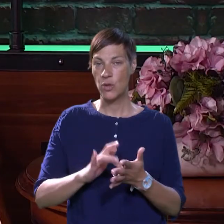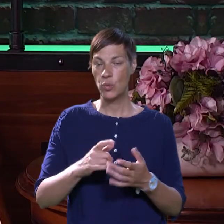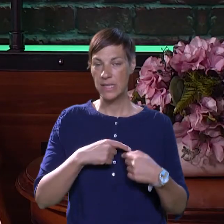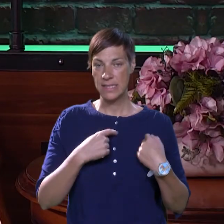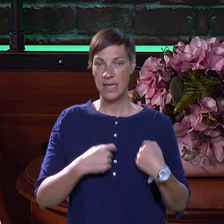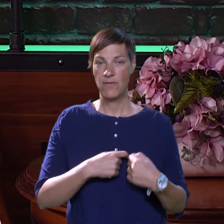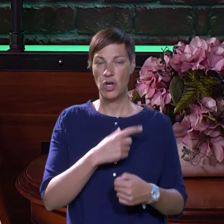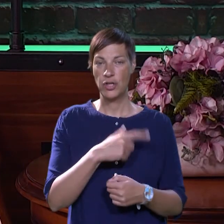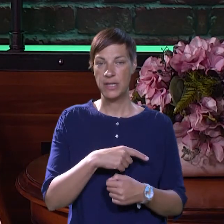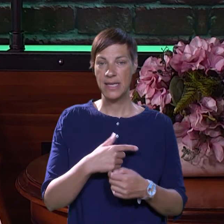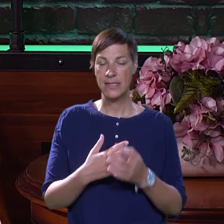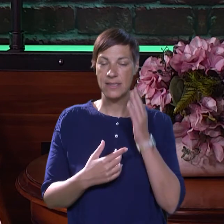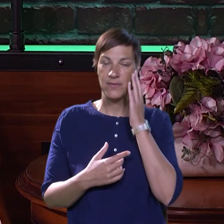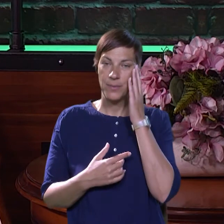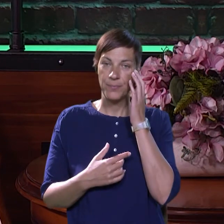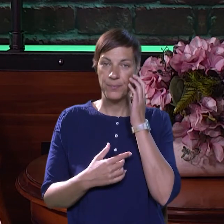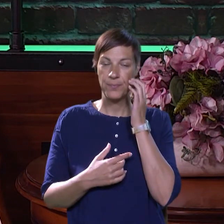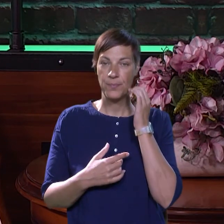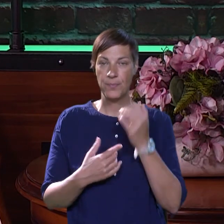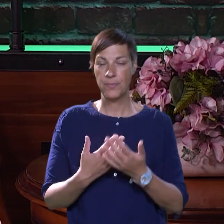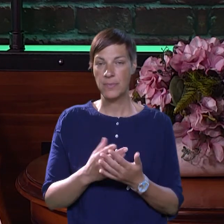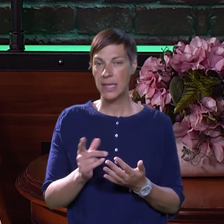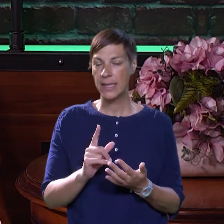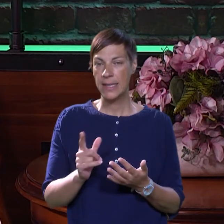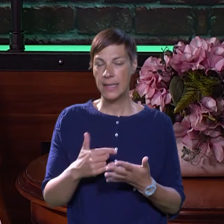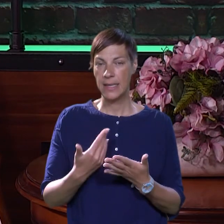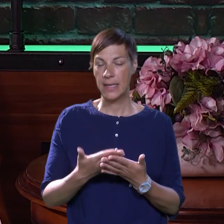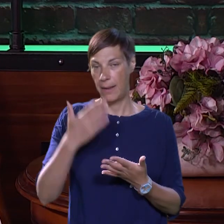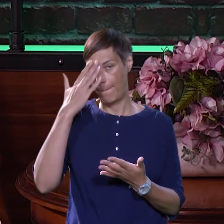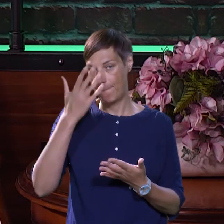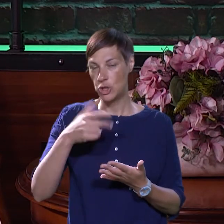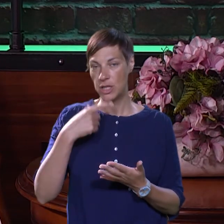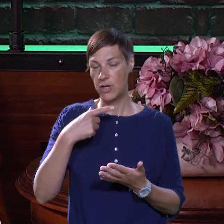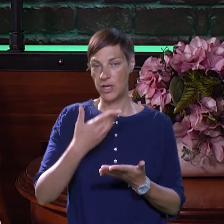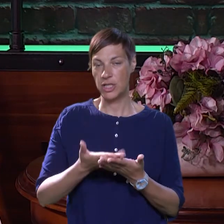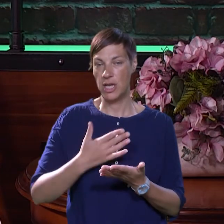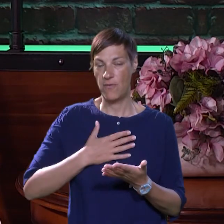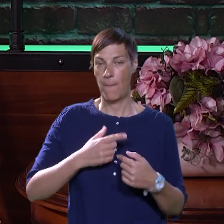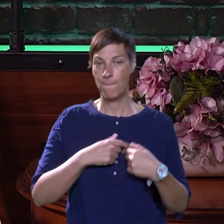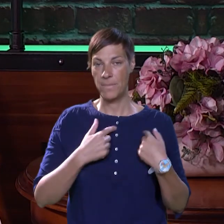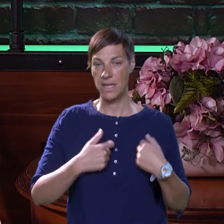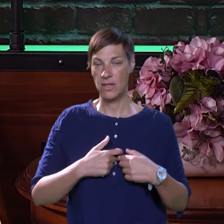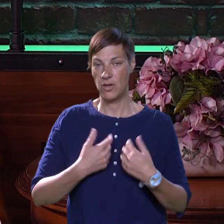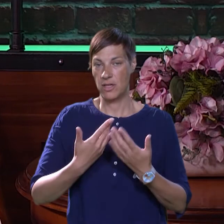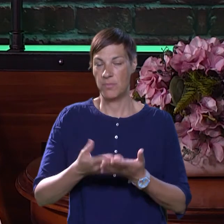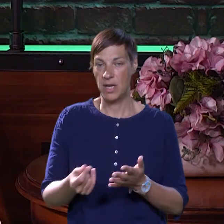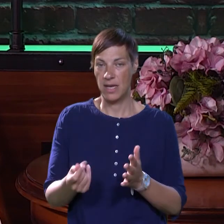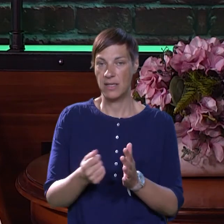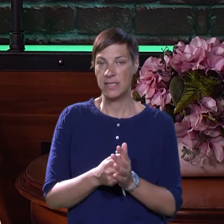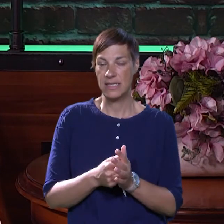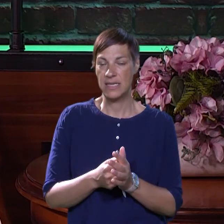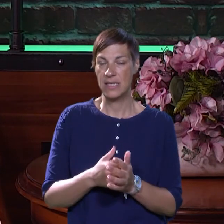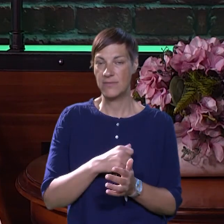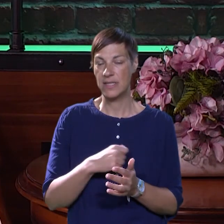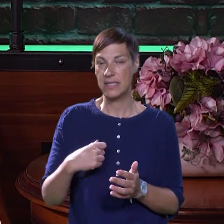utjecaj volonterstva. Jer nije ni pošteno reći, evo, mi doniramo nekakva sredstva.